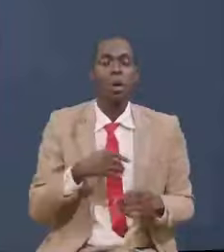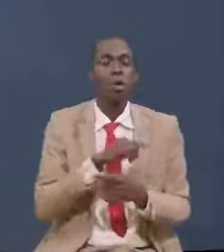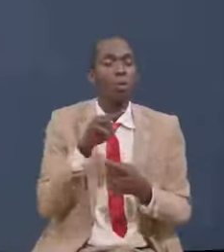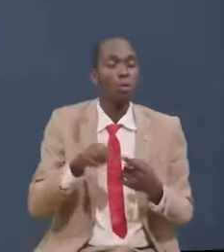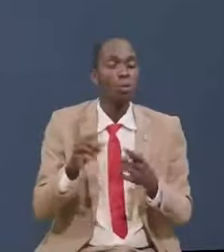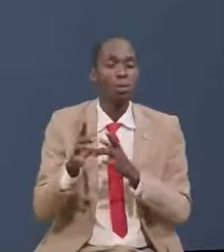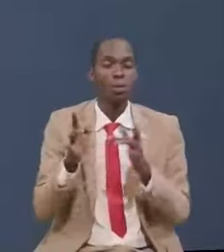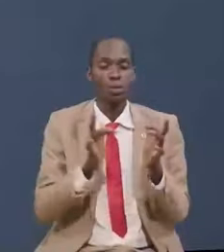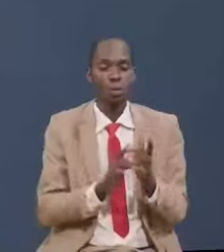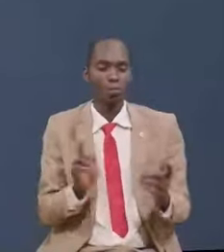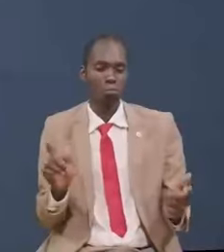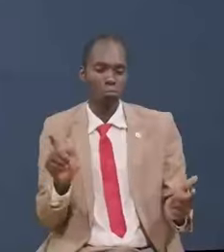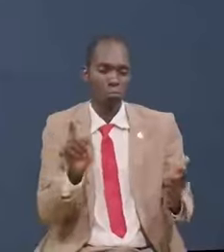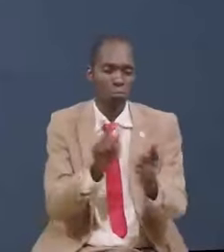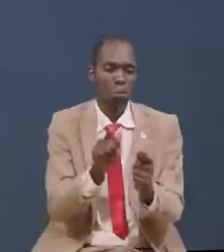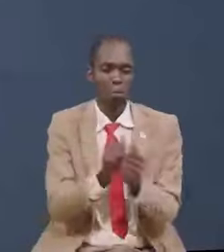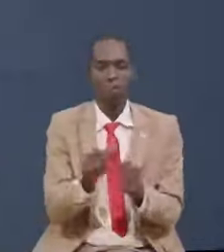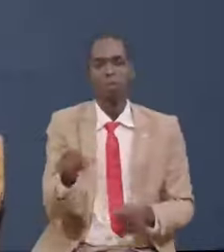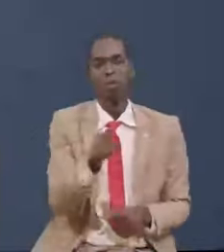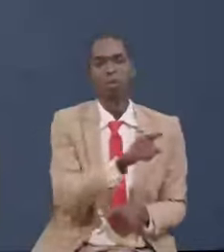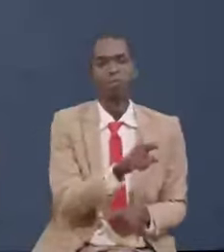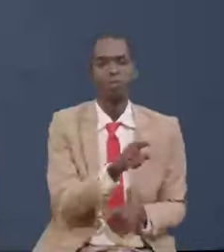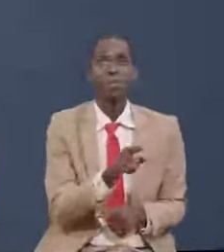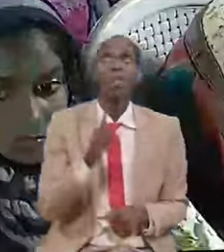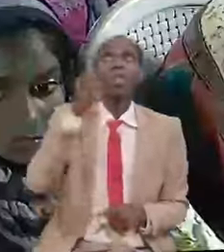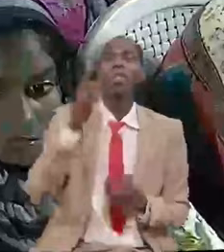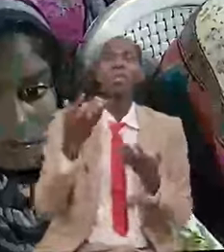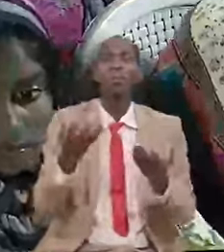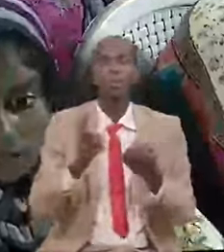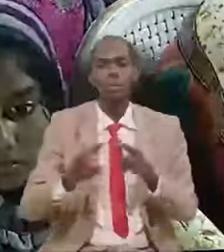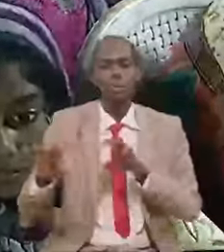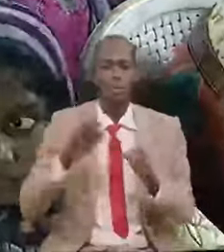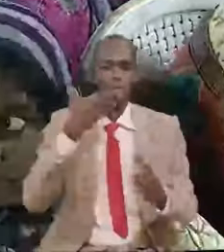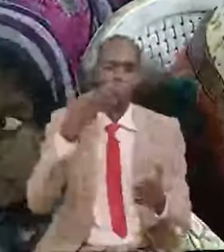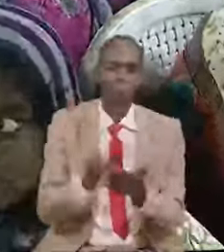Et quand Jésus vient à toi et il veut faire du bien dans ta vie,